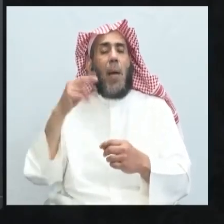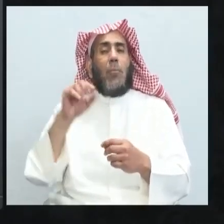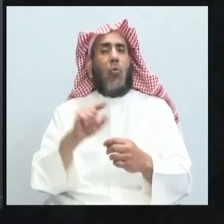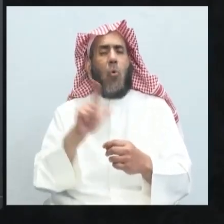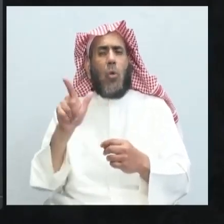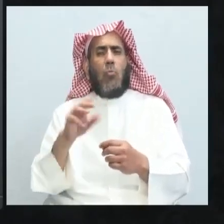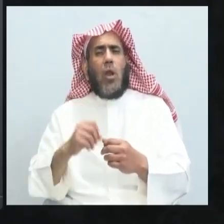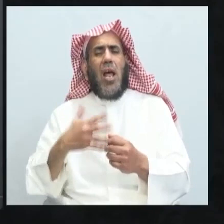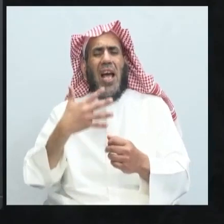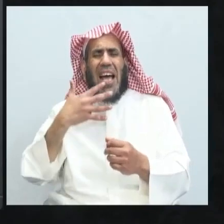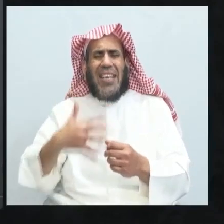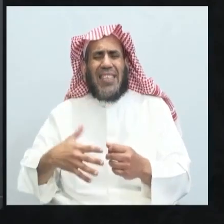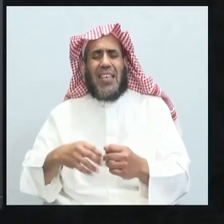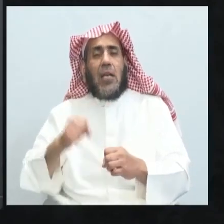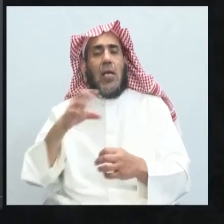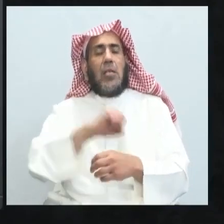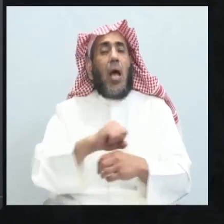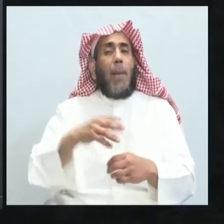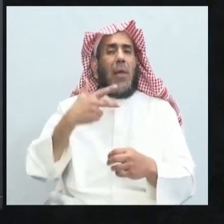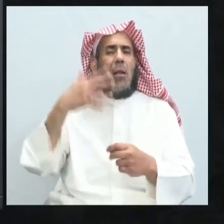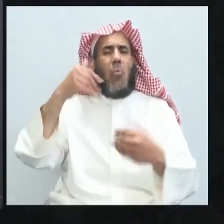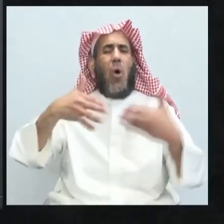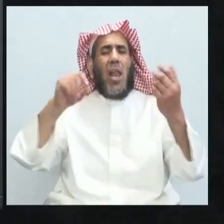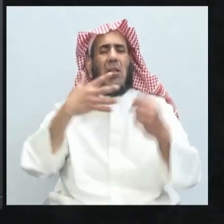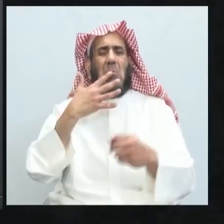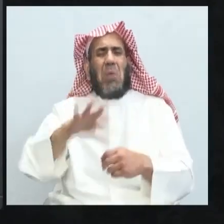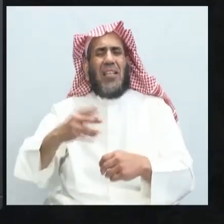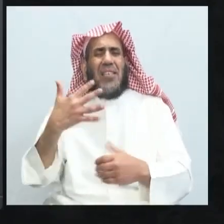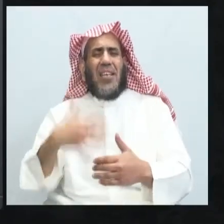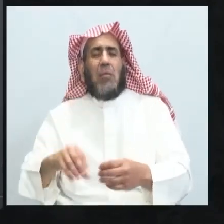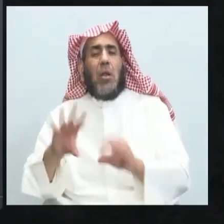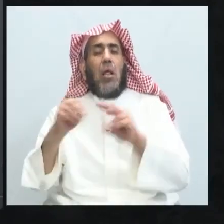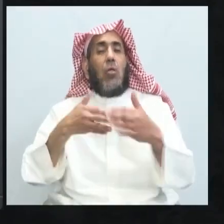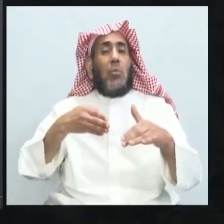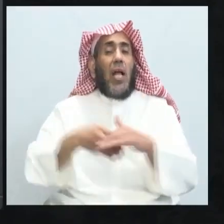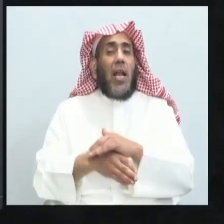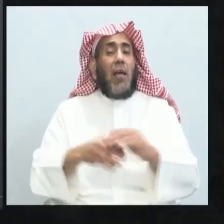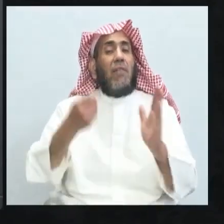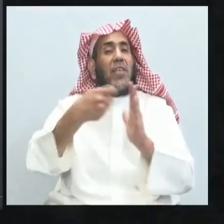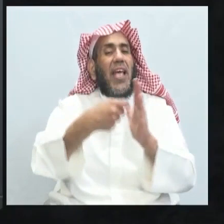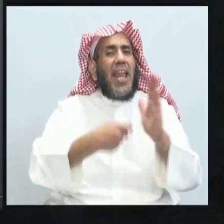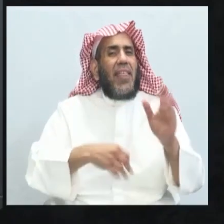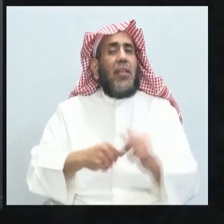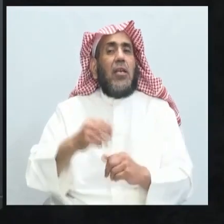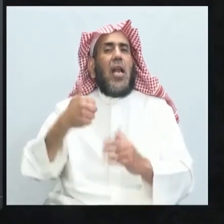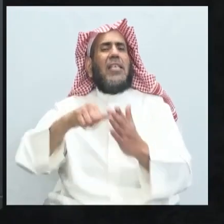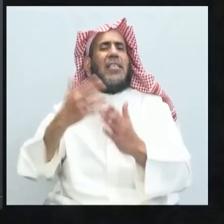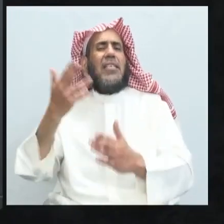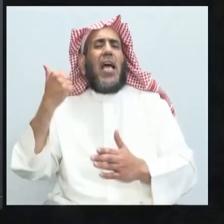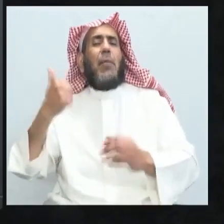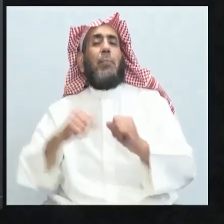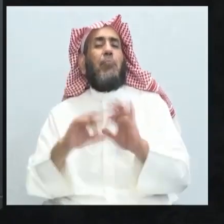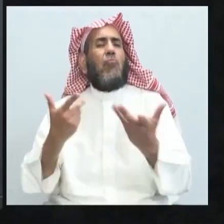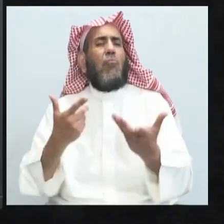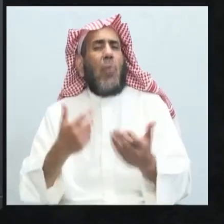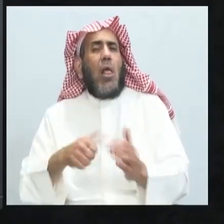ويعد من اصغر اصحاب المعلقات مات صغيرا وعرفنا بعض النماذج ثم دخلنا في النثر النثر الجاهلي عرفنا النثر